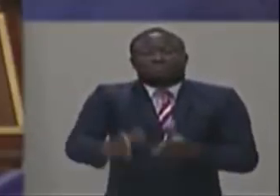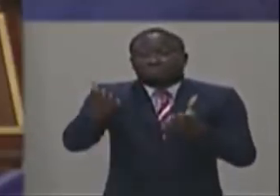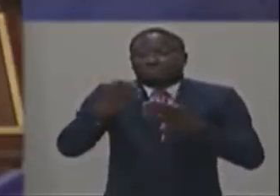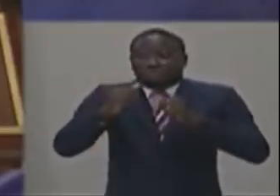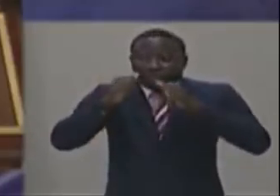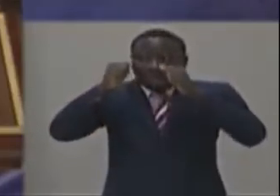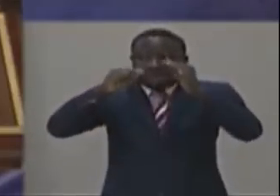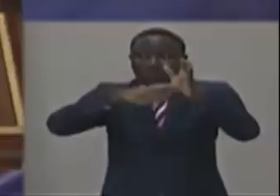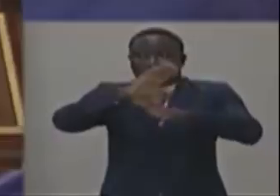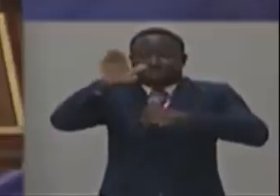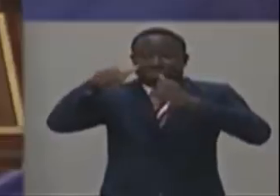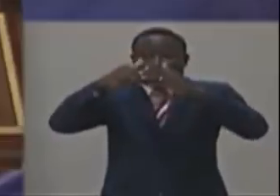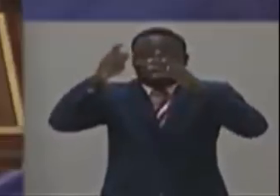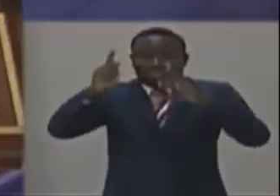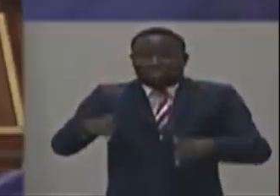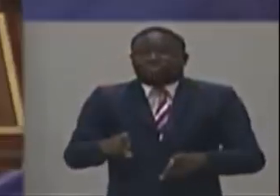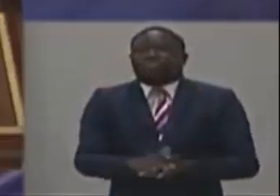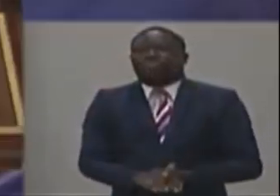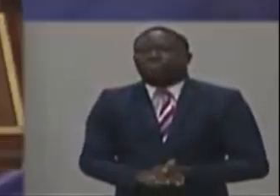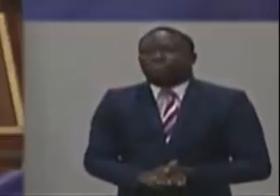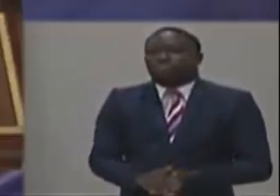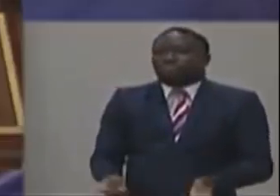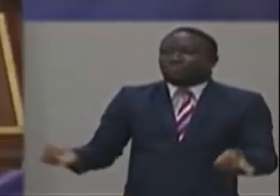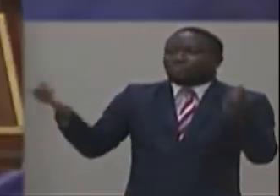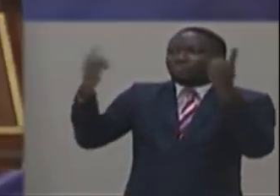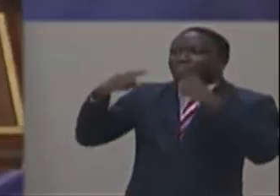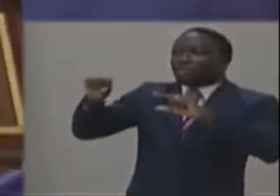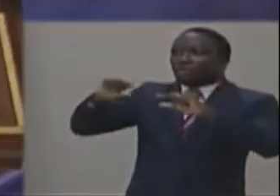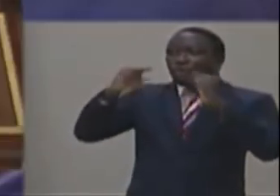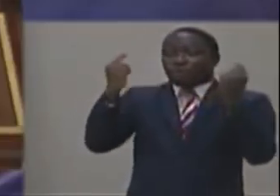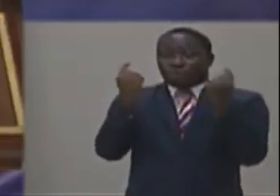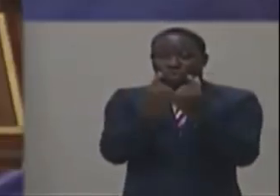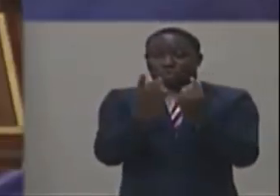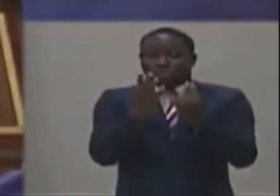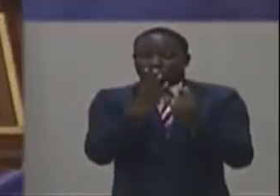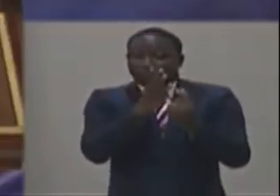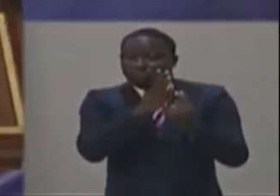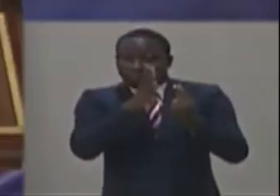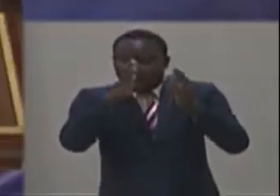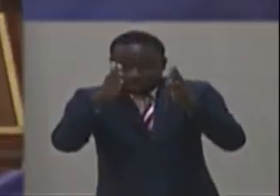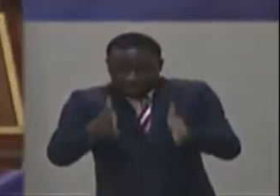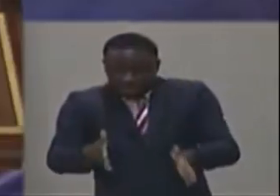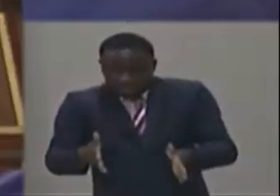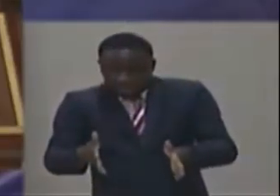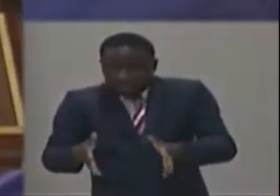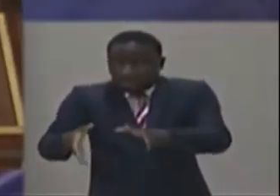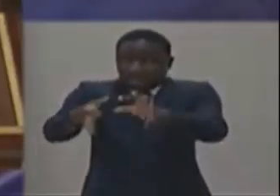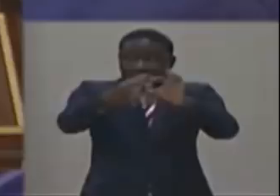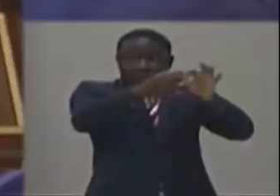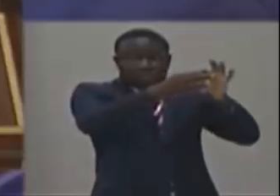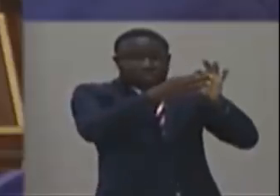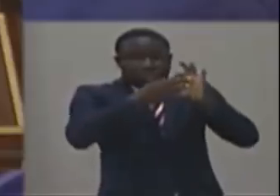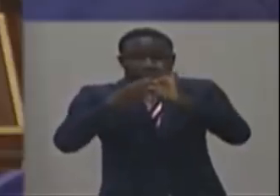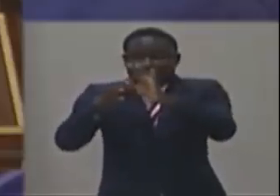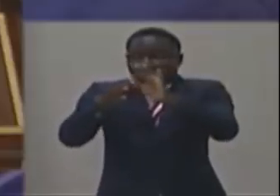Je voulais annoncer tout le monde, depuis un groupe planté, qui a mis tête